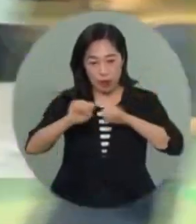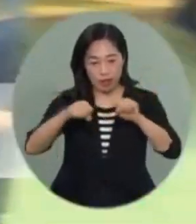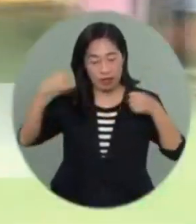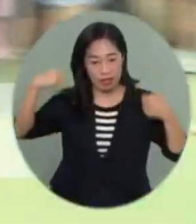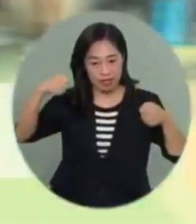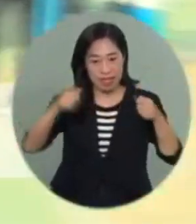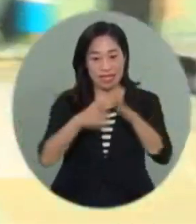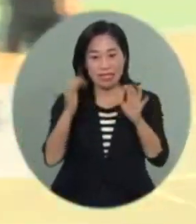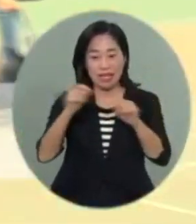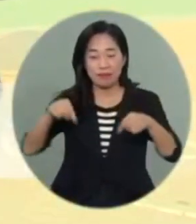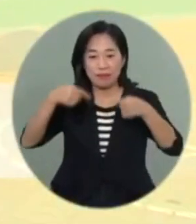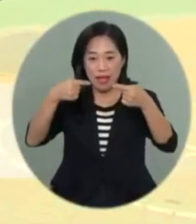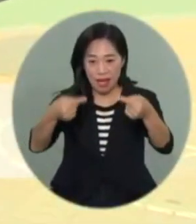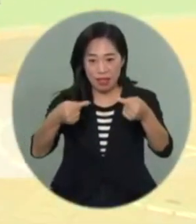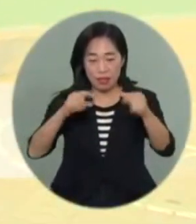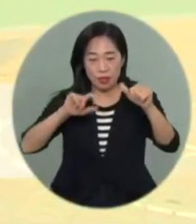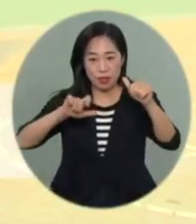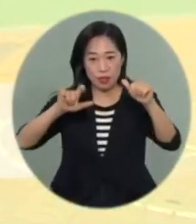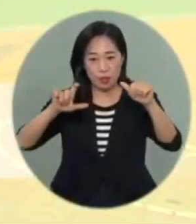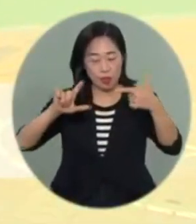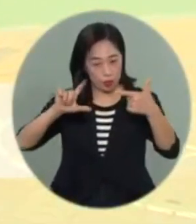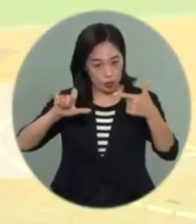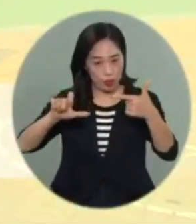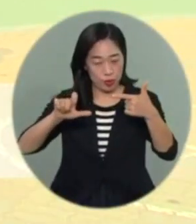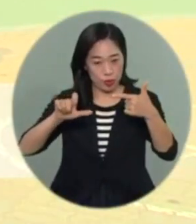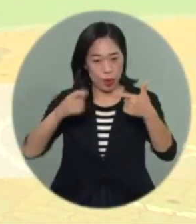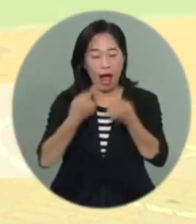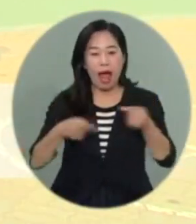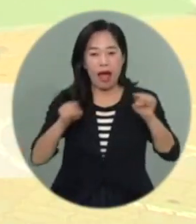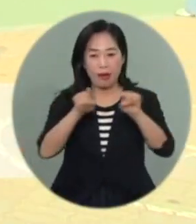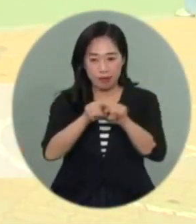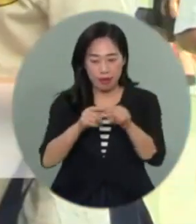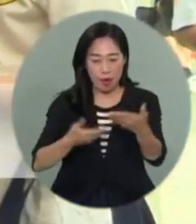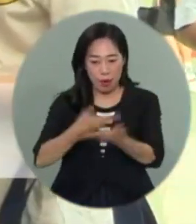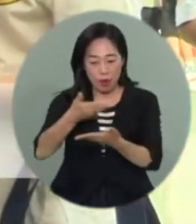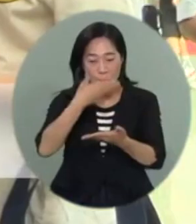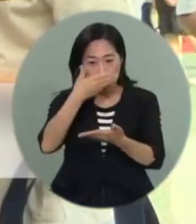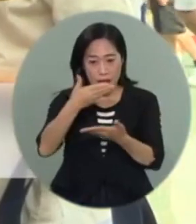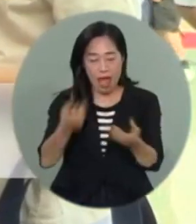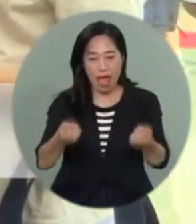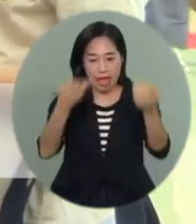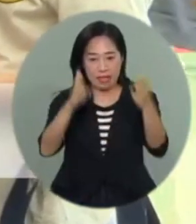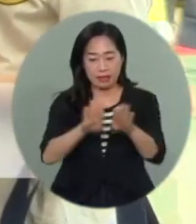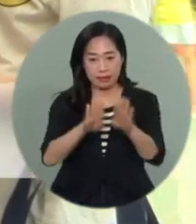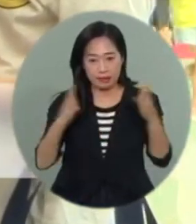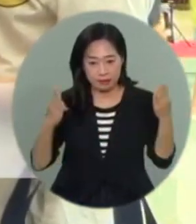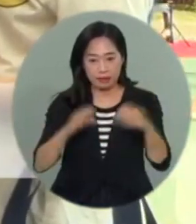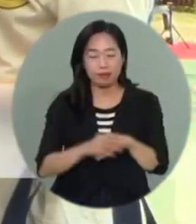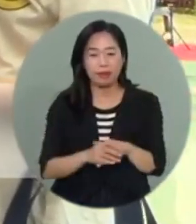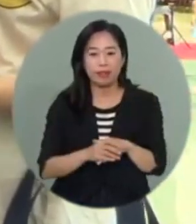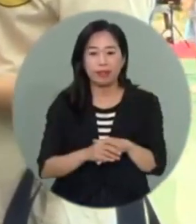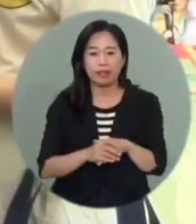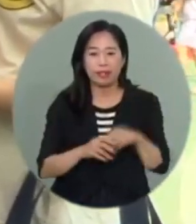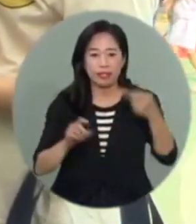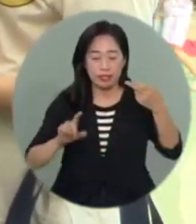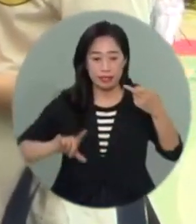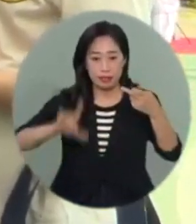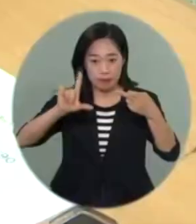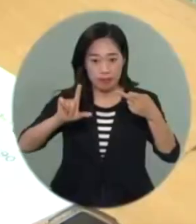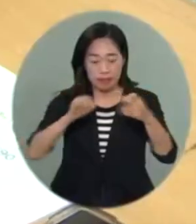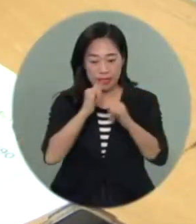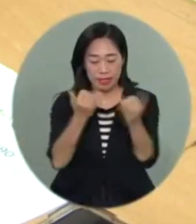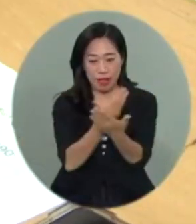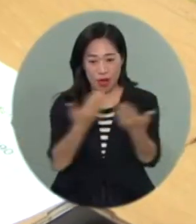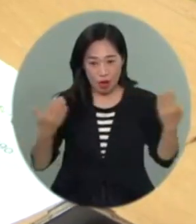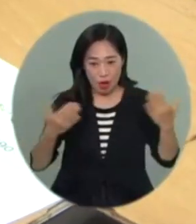시민들이 참께 참여해 유기로 정신을 공유할 수 있는 행사를 마련했습니다 앞서 단체는 지난 12일 기자 회견을 열고